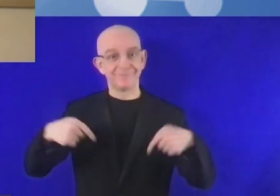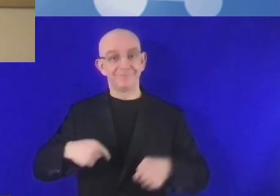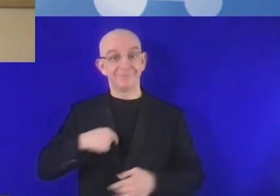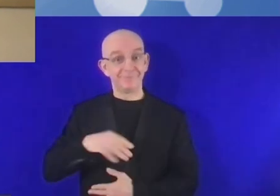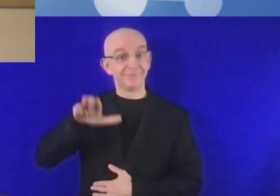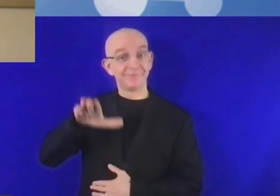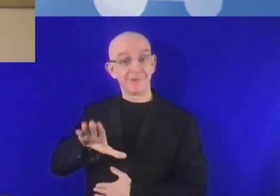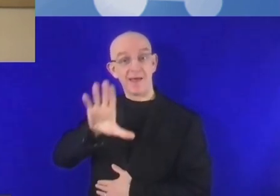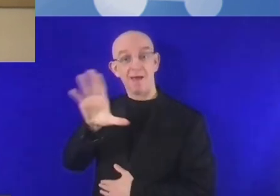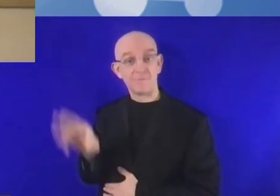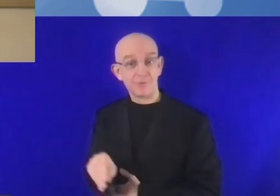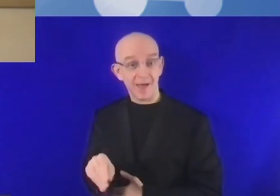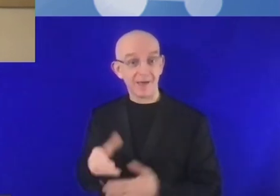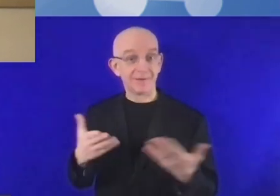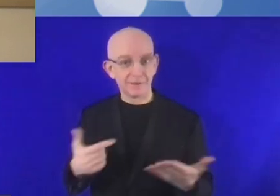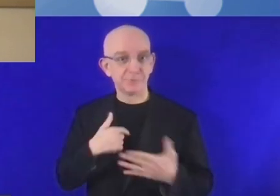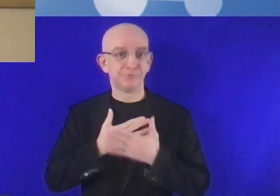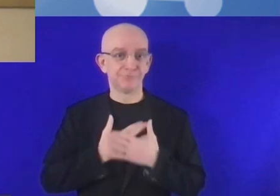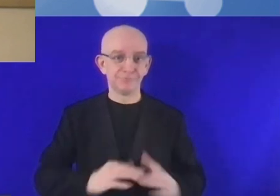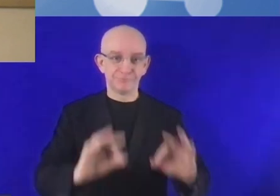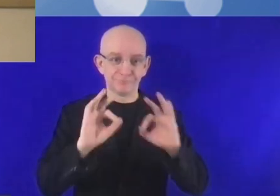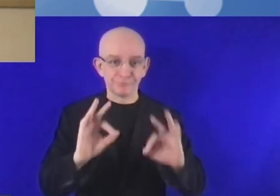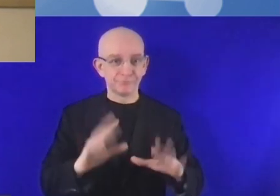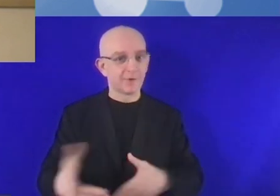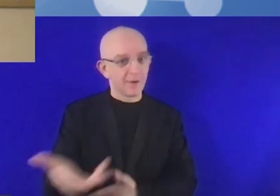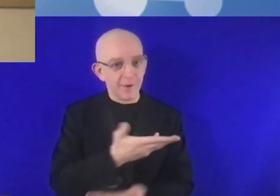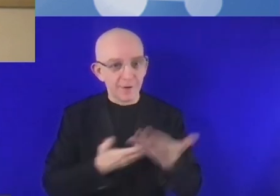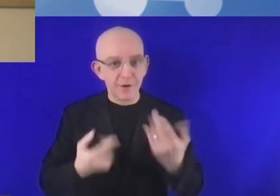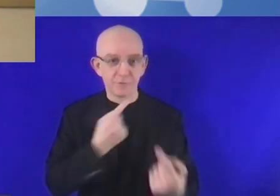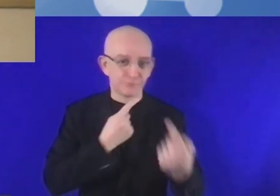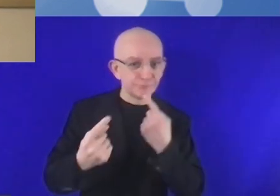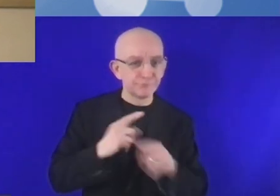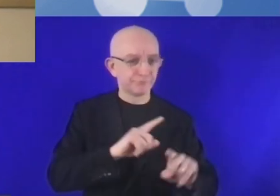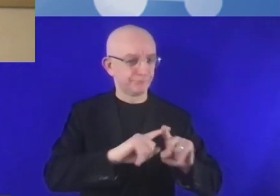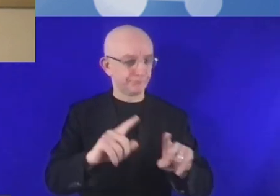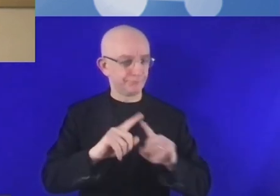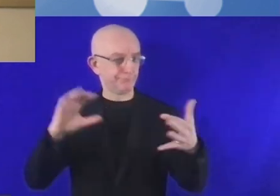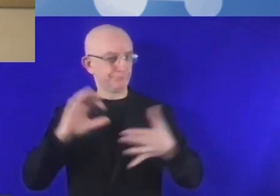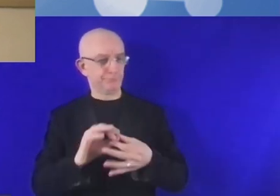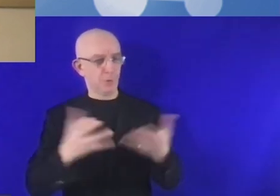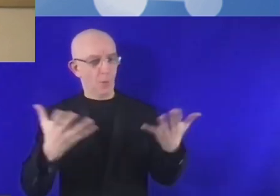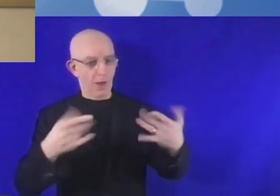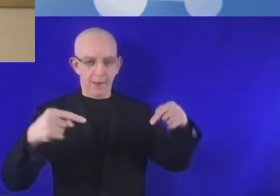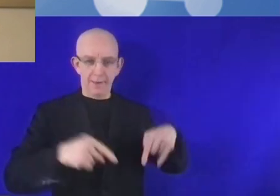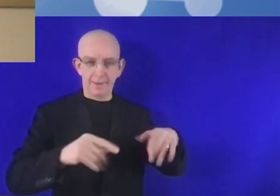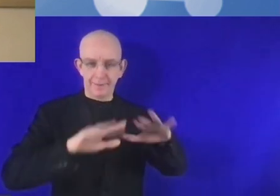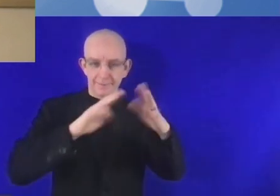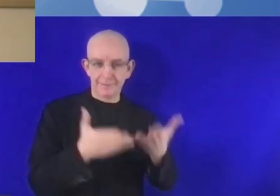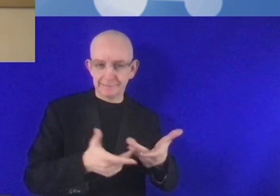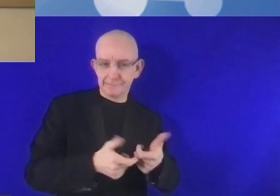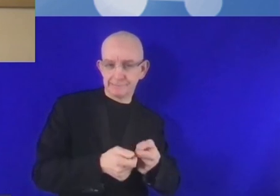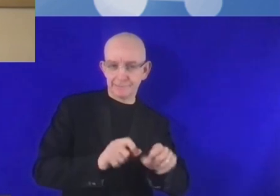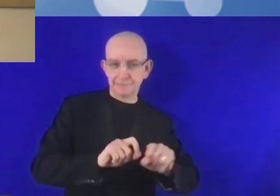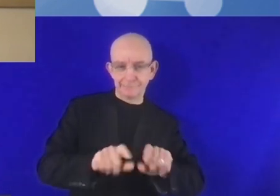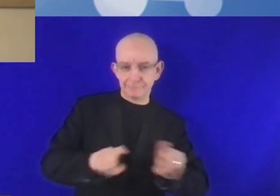i życzyć owocnych obrad na temat internetu oraz swobód użytkowników